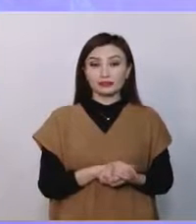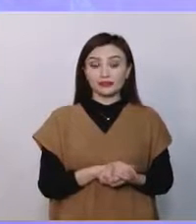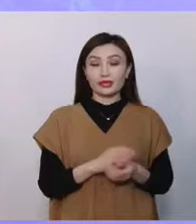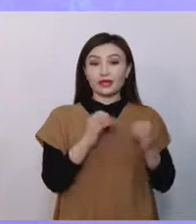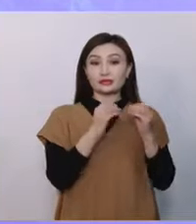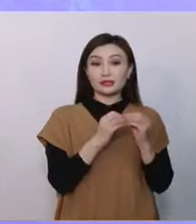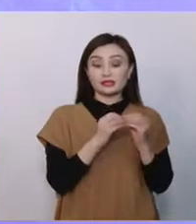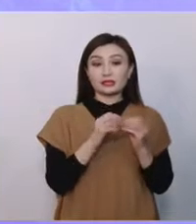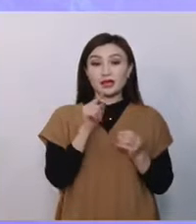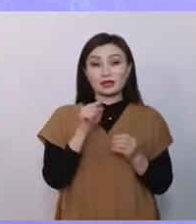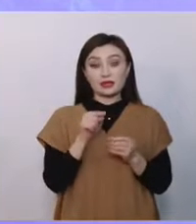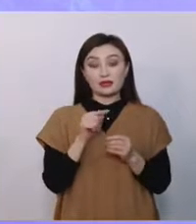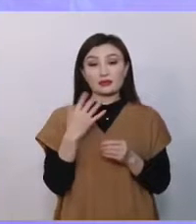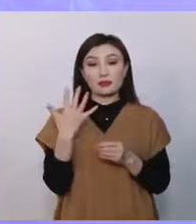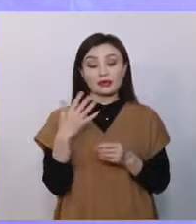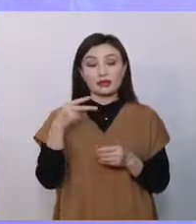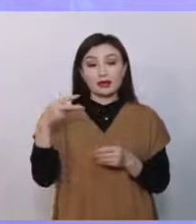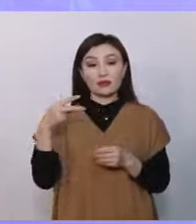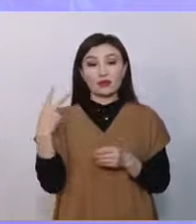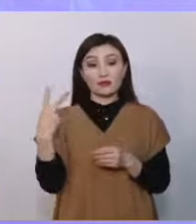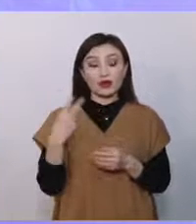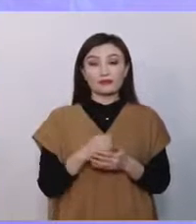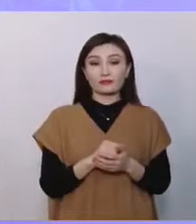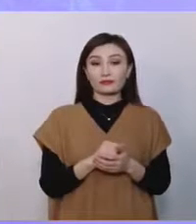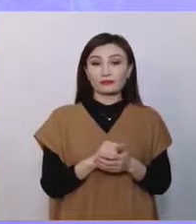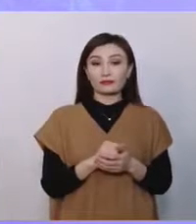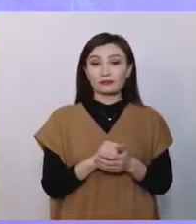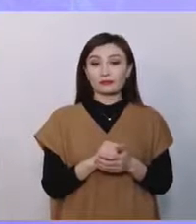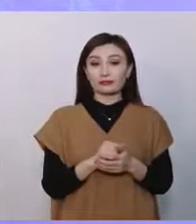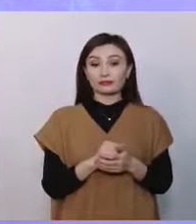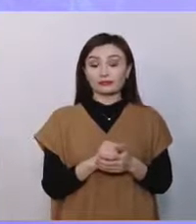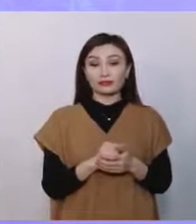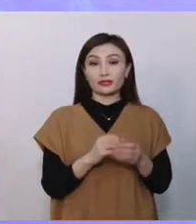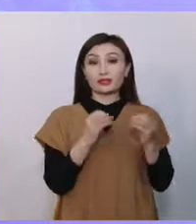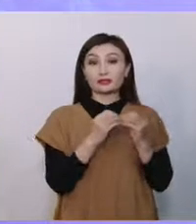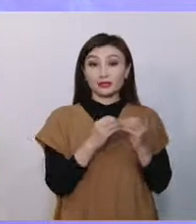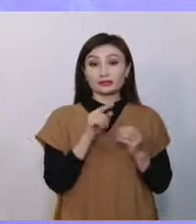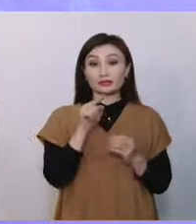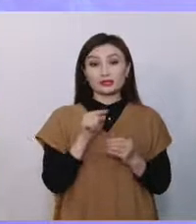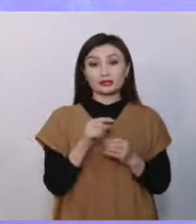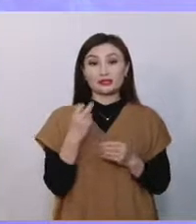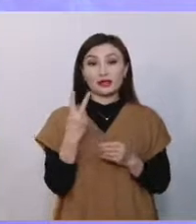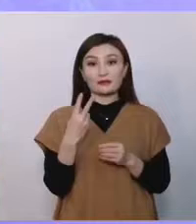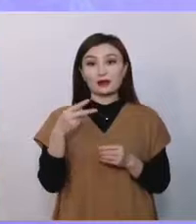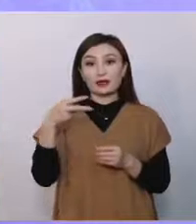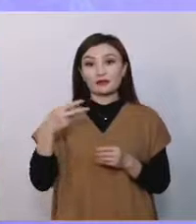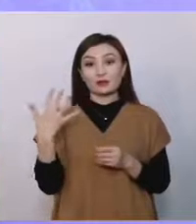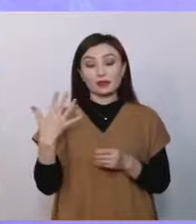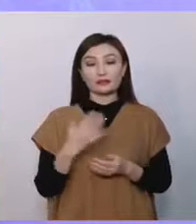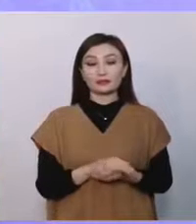10 разделить на 5 равно 2 и 10 разделить на 2 равно